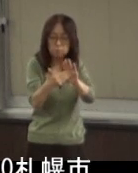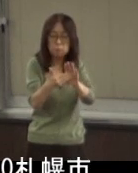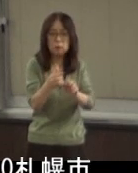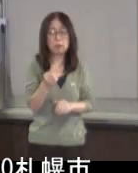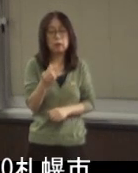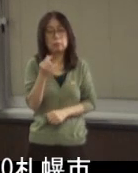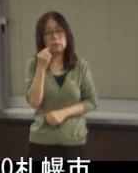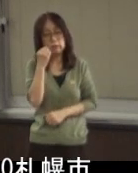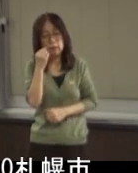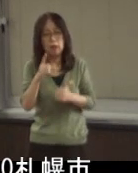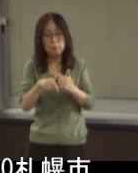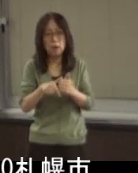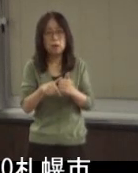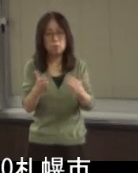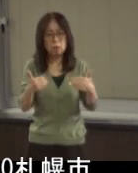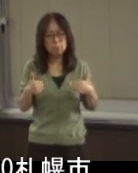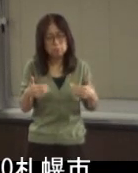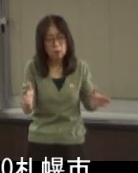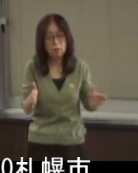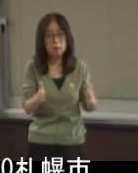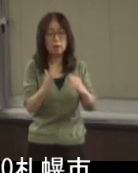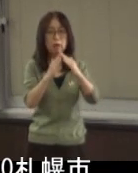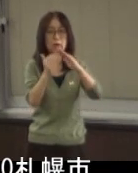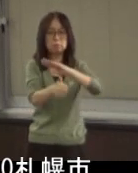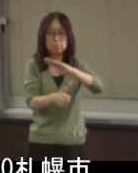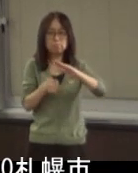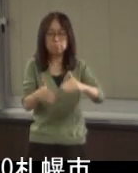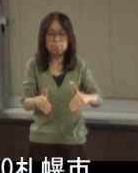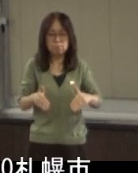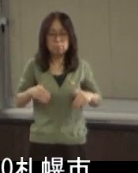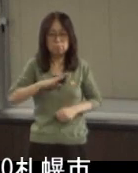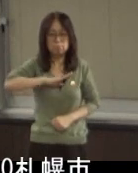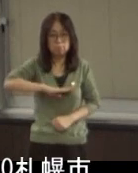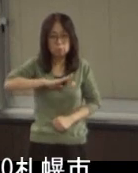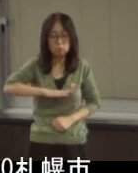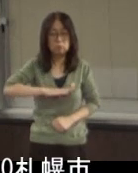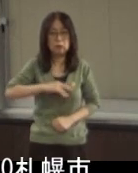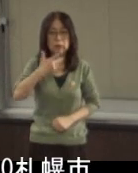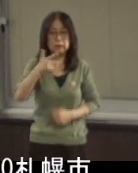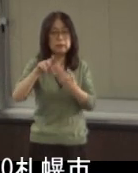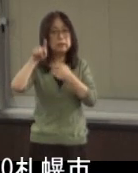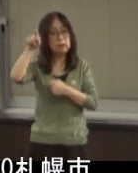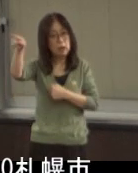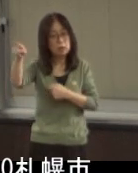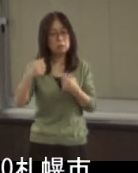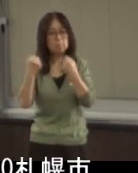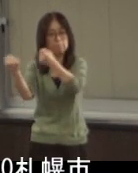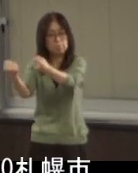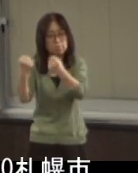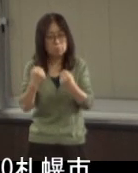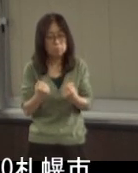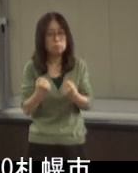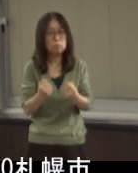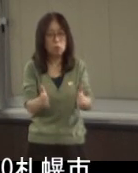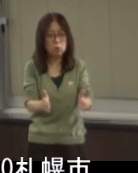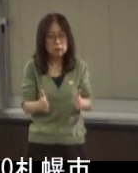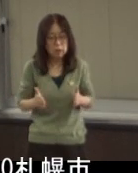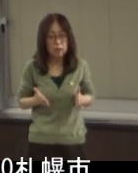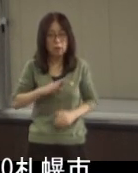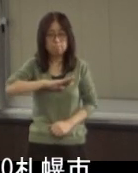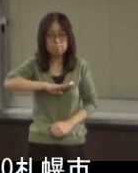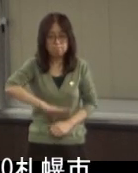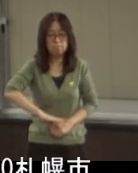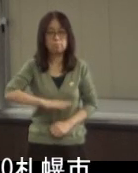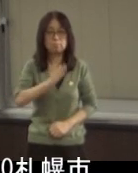の外出を控えていただく、市外との不要不急の往来を控えていただくということについ